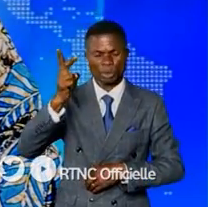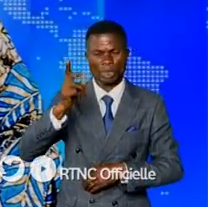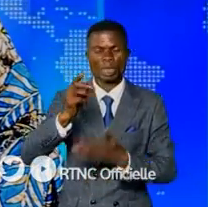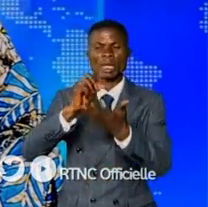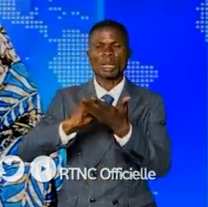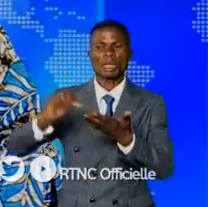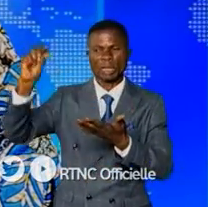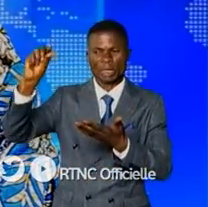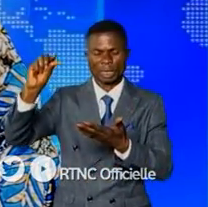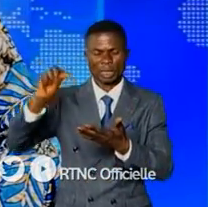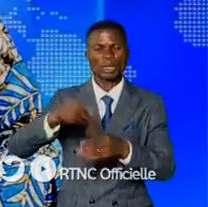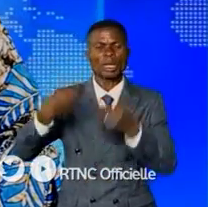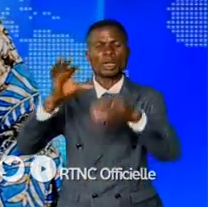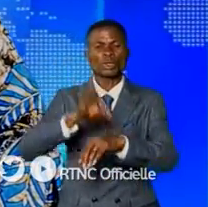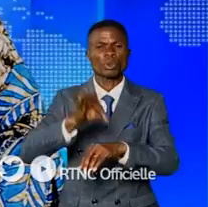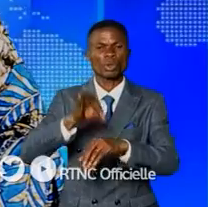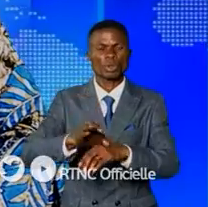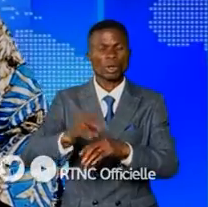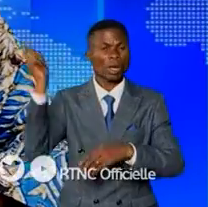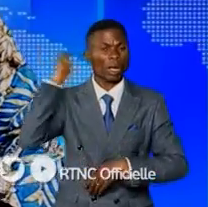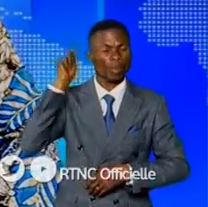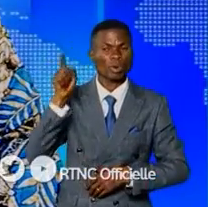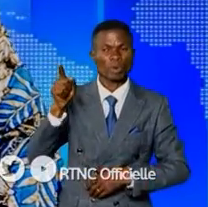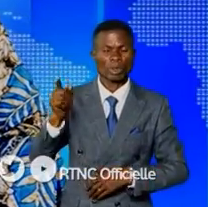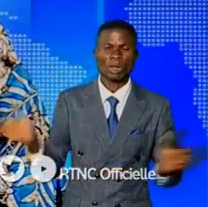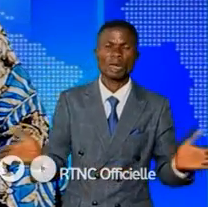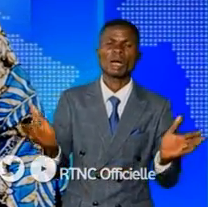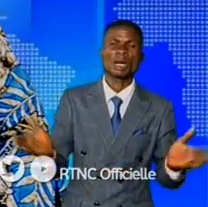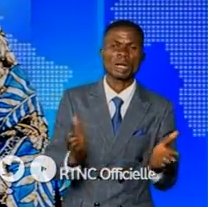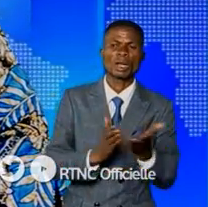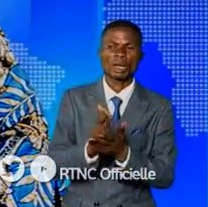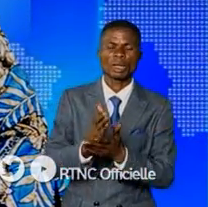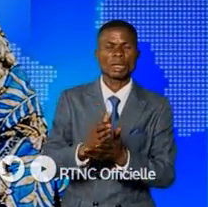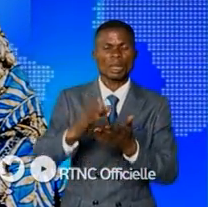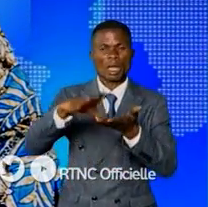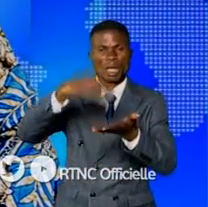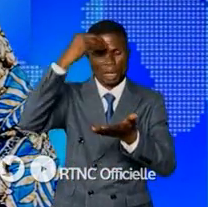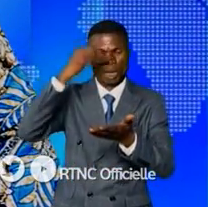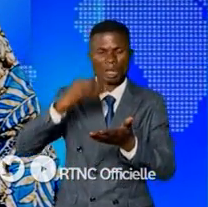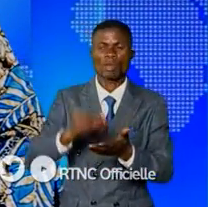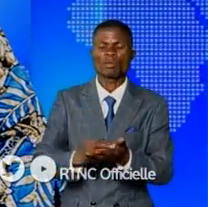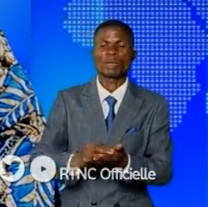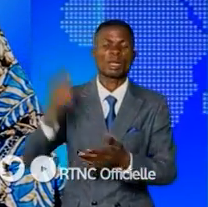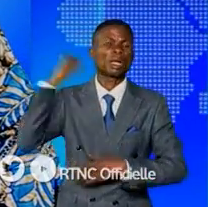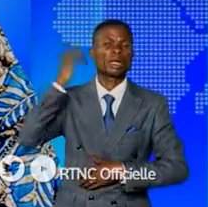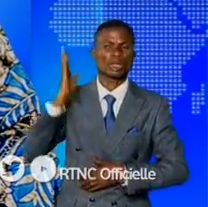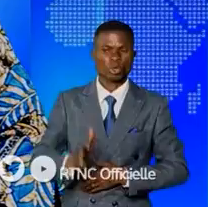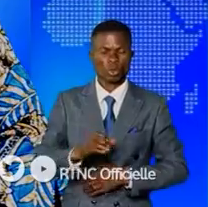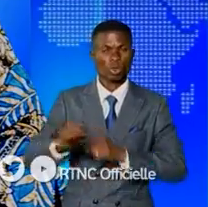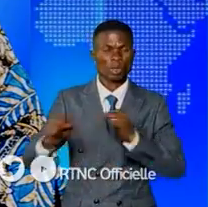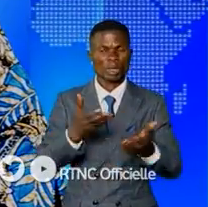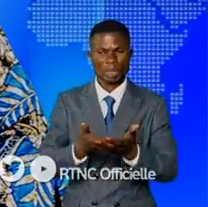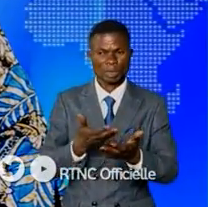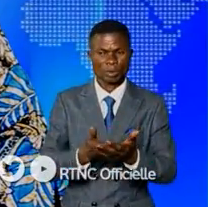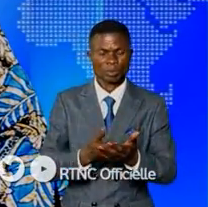cycle et en les privilégiant pour ses professeurs l'encadrement des apprenants du troisième cycle mémoire et thèse.